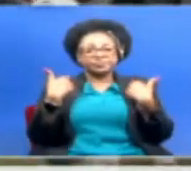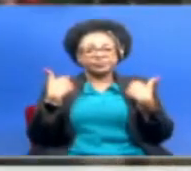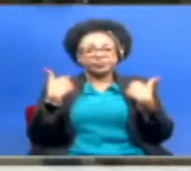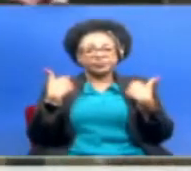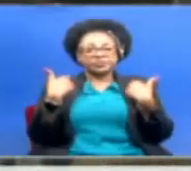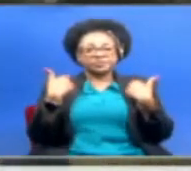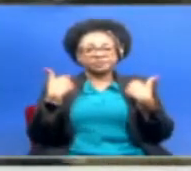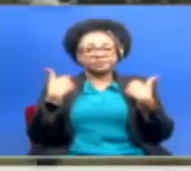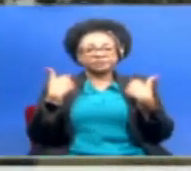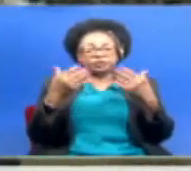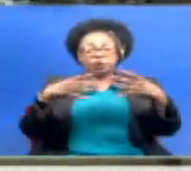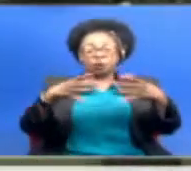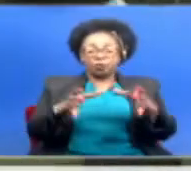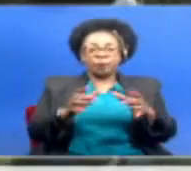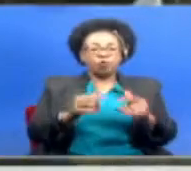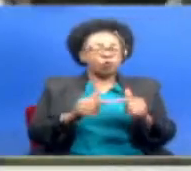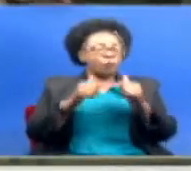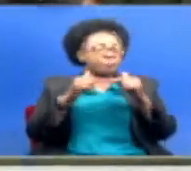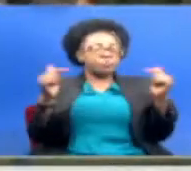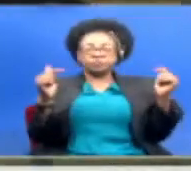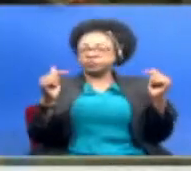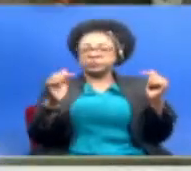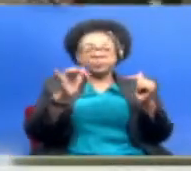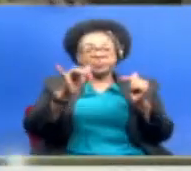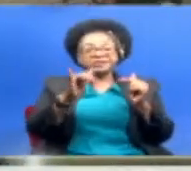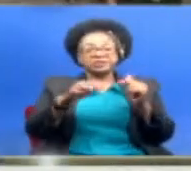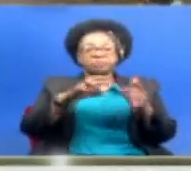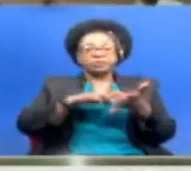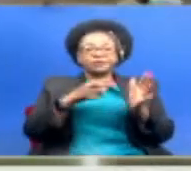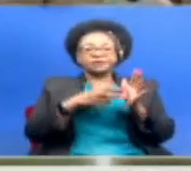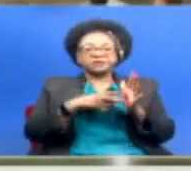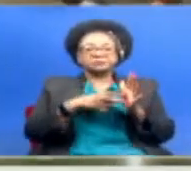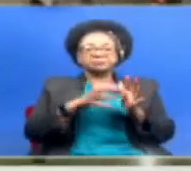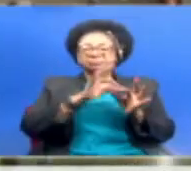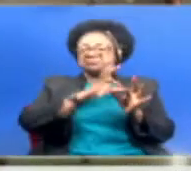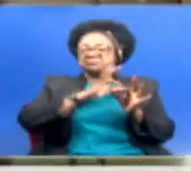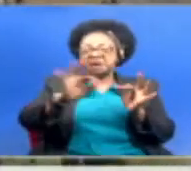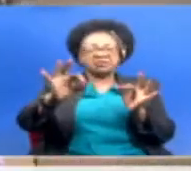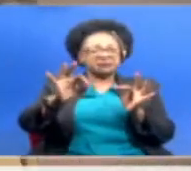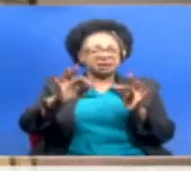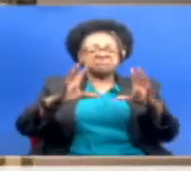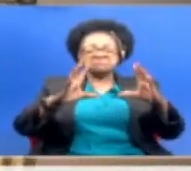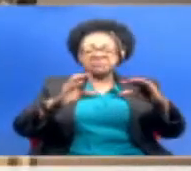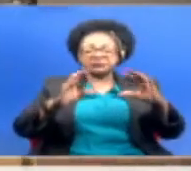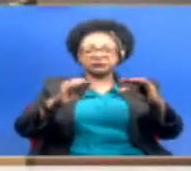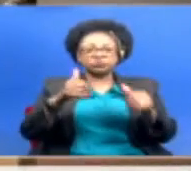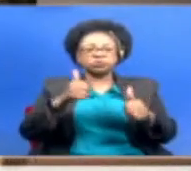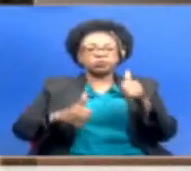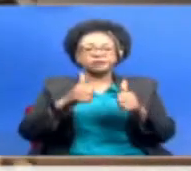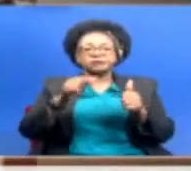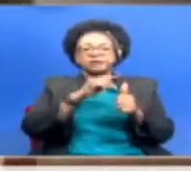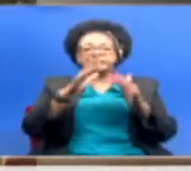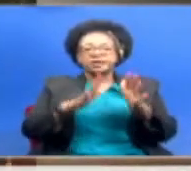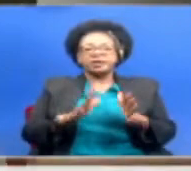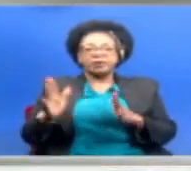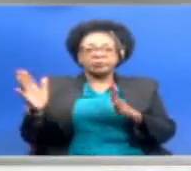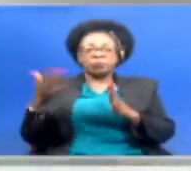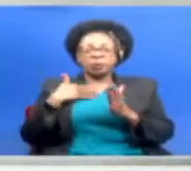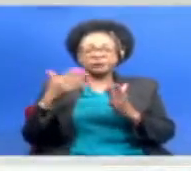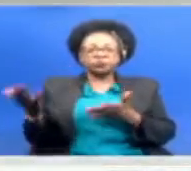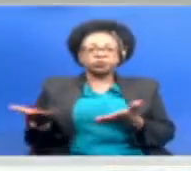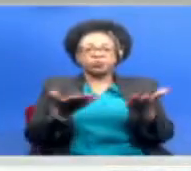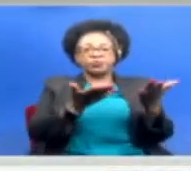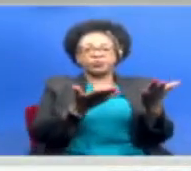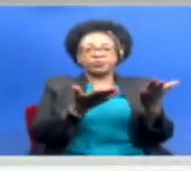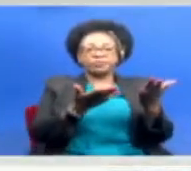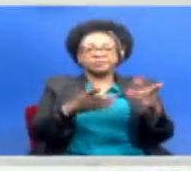Mati huo ulipinga mpango wa okolea kwa kuchoma magodoro ambayo gavana alikuwa amekuja kutoa katika eneo hilo, mbali